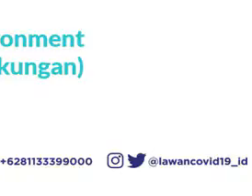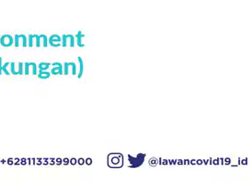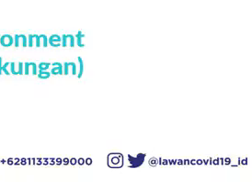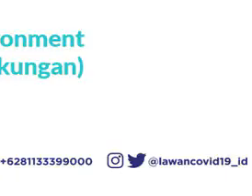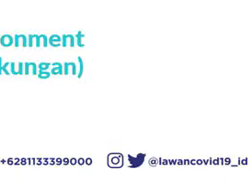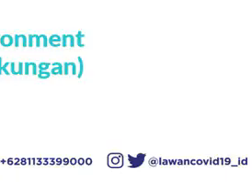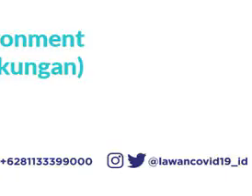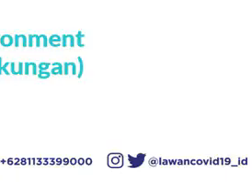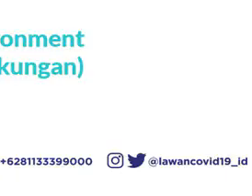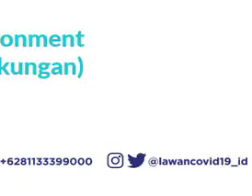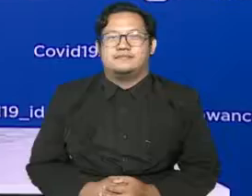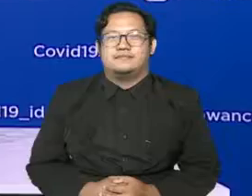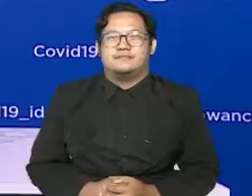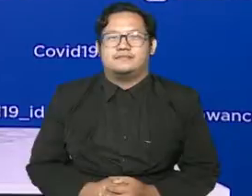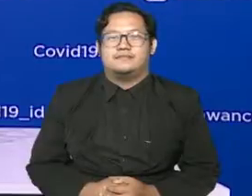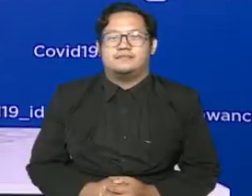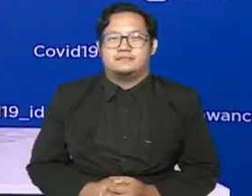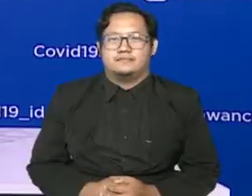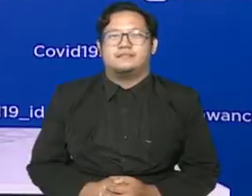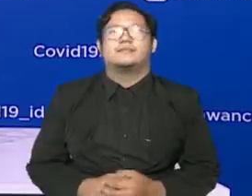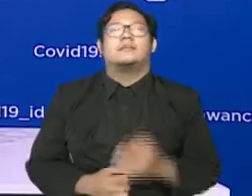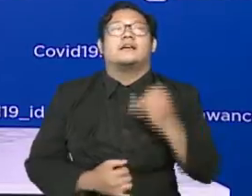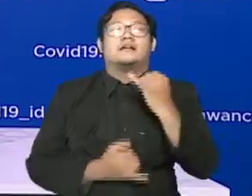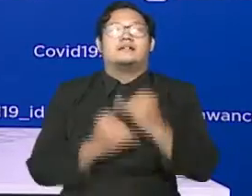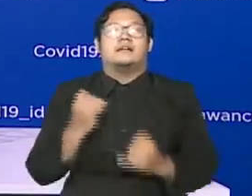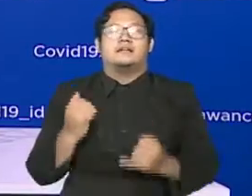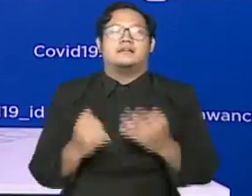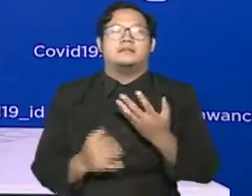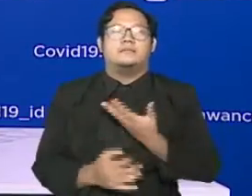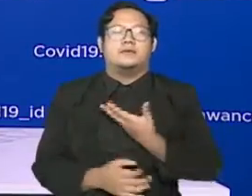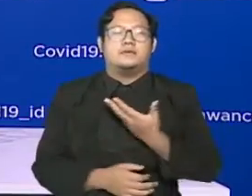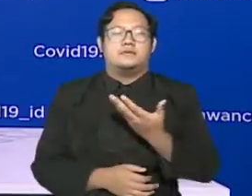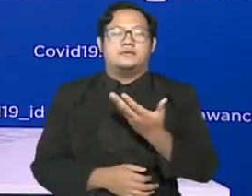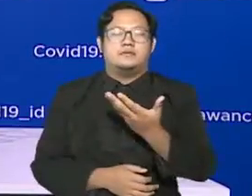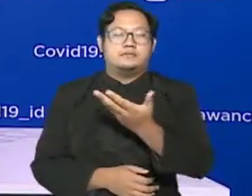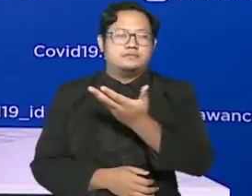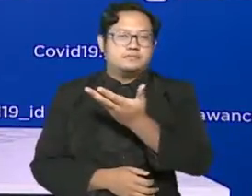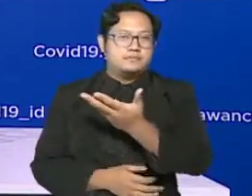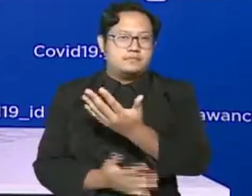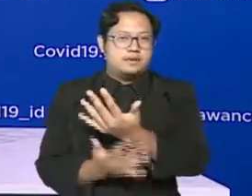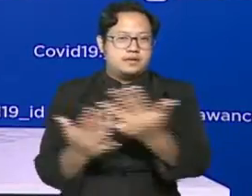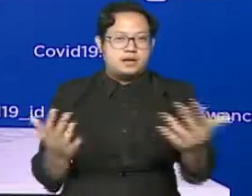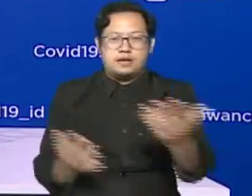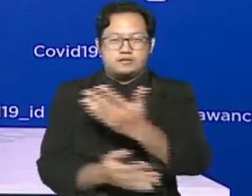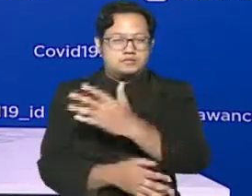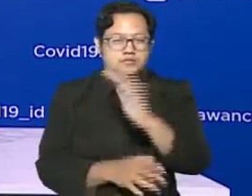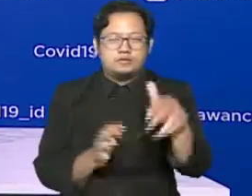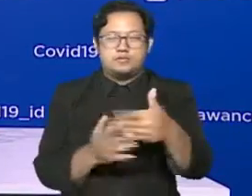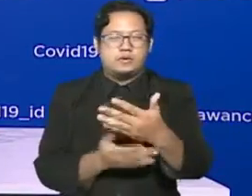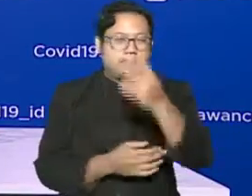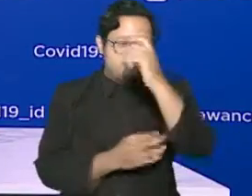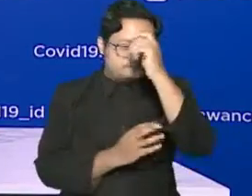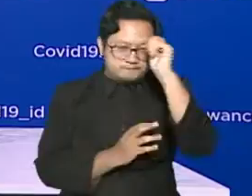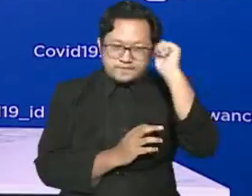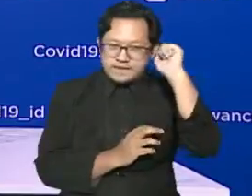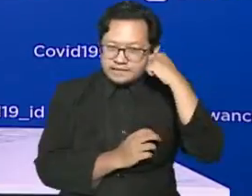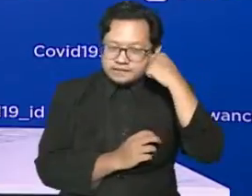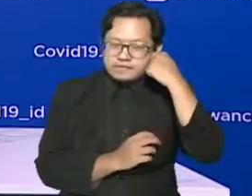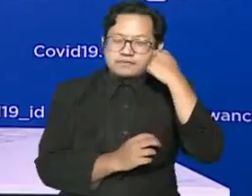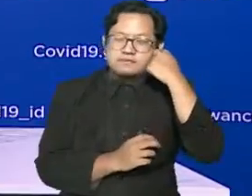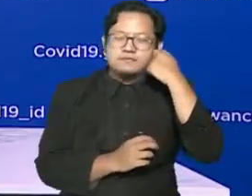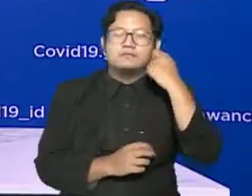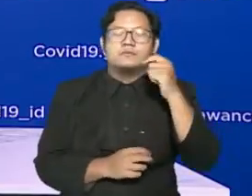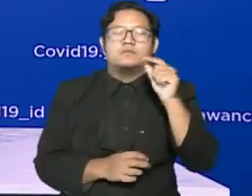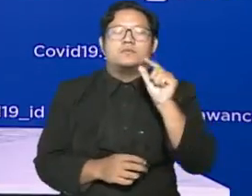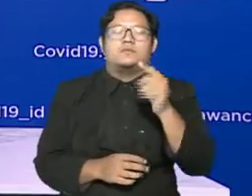perjalanan terakhir saya ingin mengingatkan kesediaan masyarakat untuk menjalankan upaya